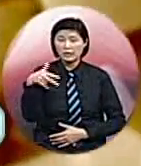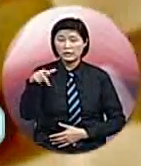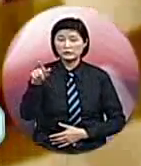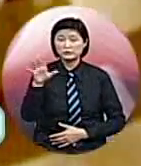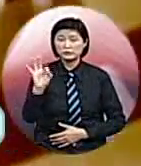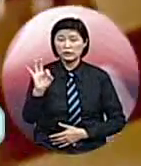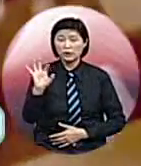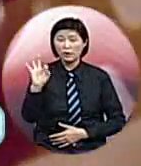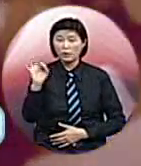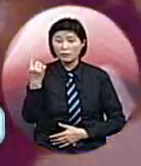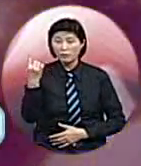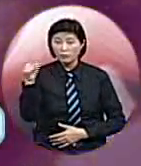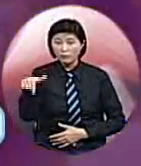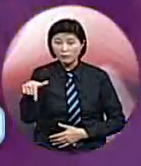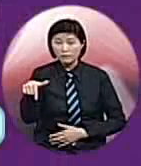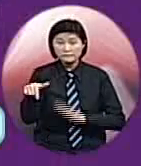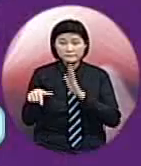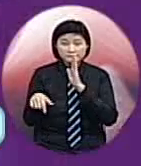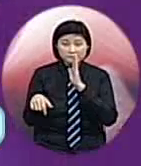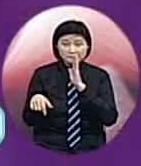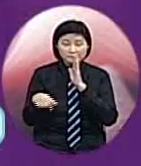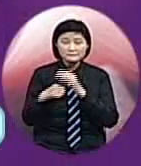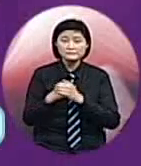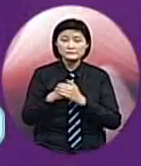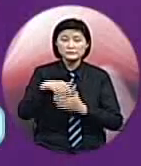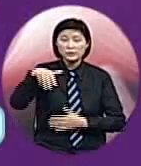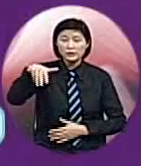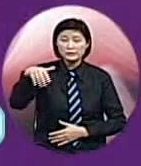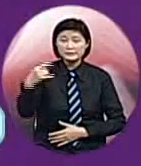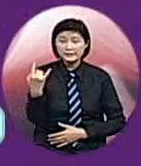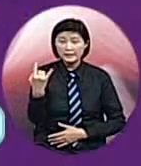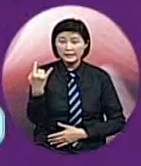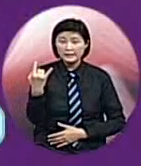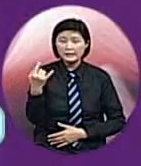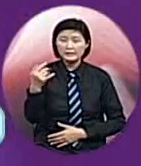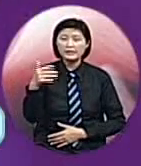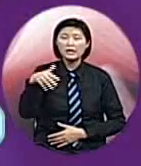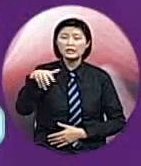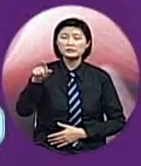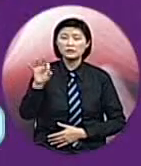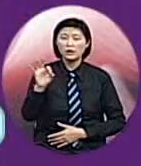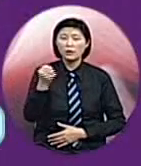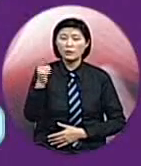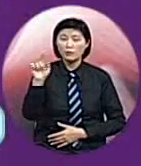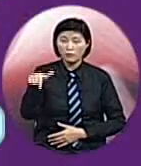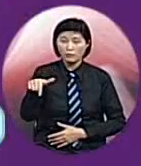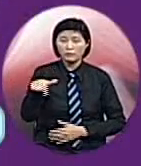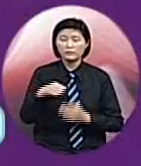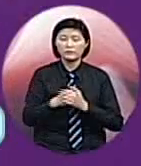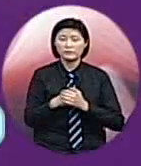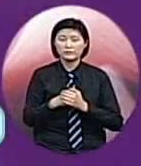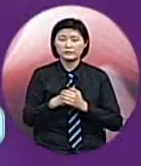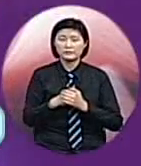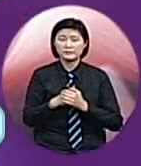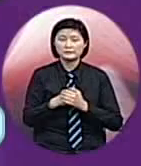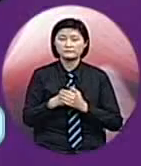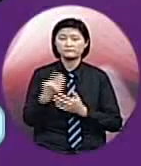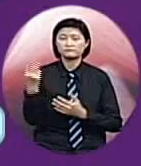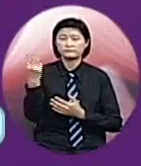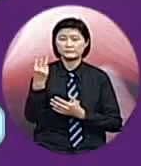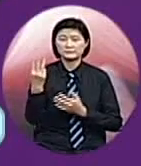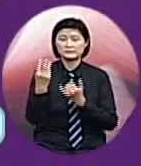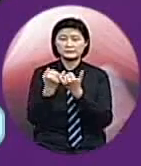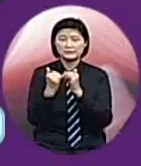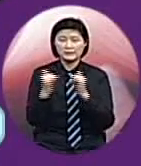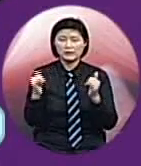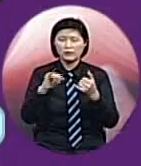최정옥님인가요? 옥? 네. 옥. 최정옥. 최정옥. 예? 최정옥님 한 분은. 아, 최정옥. 예. 저 최정옥님. 예. 네, 이분을